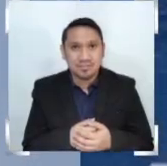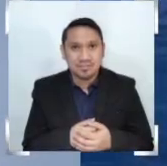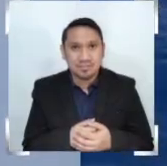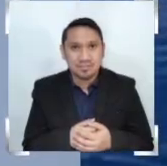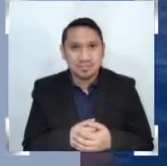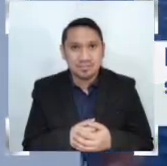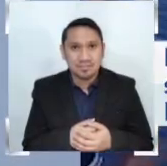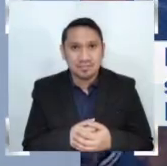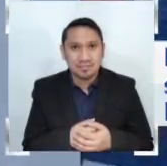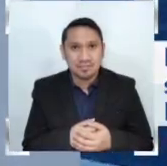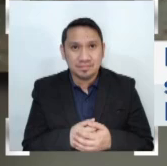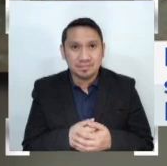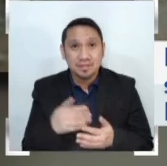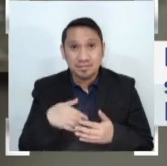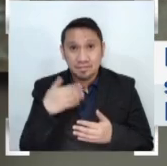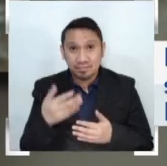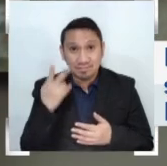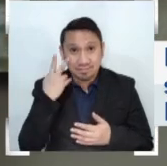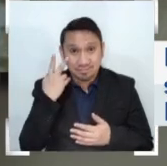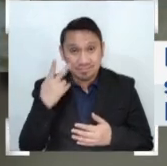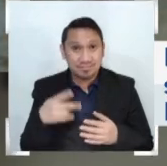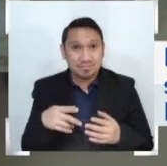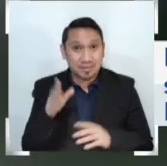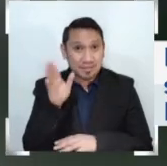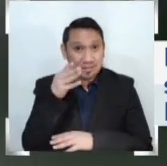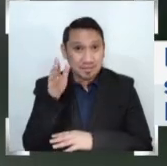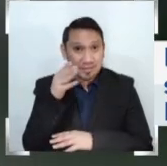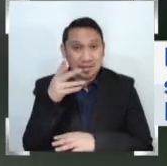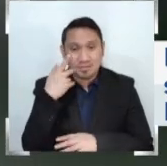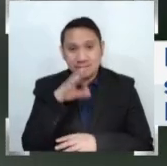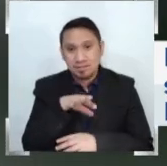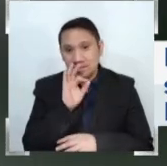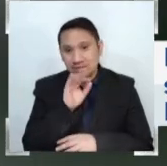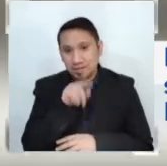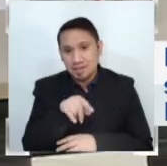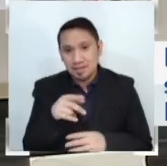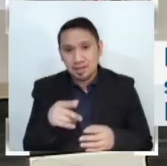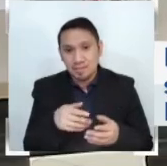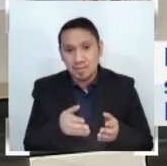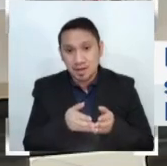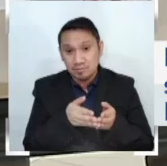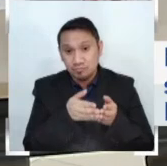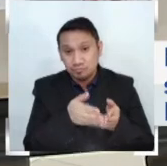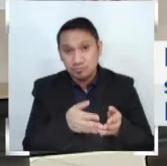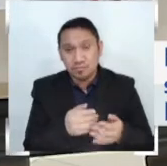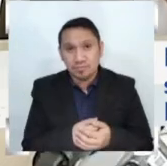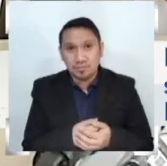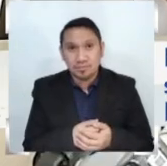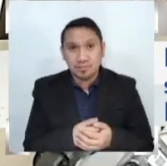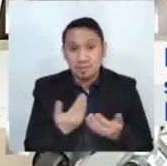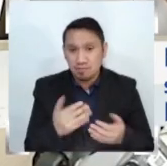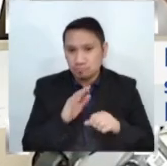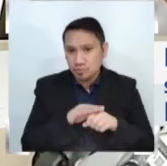Ang payload fairing na may nakatatak na Chinese flag ang nakuha ng mga mangingisda sa Mamburao. Babala ng PhilSA sa publiko,